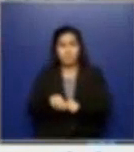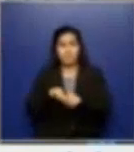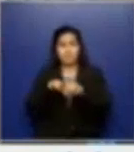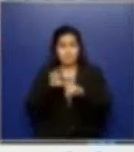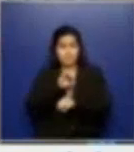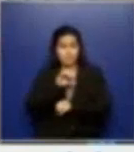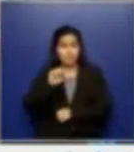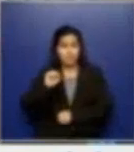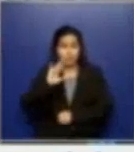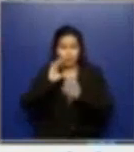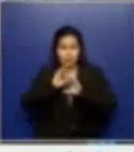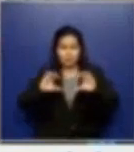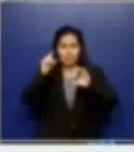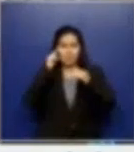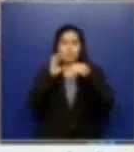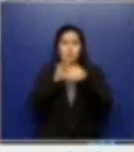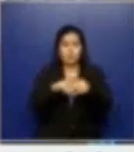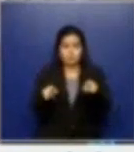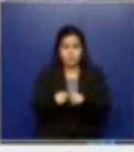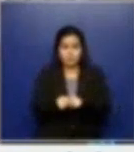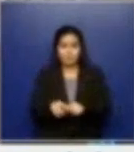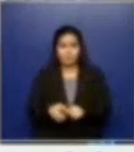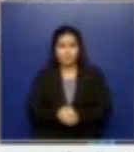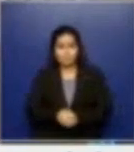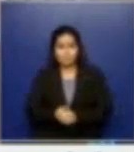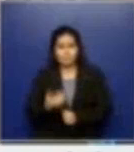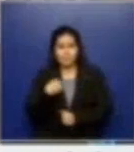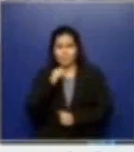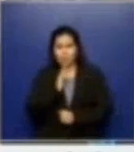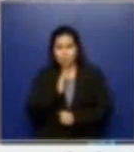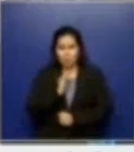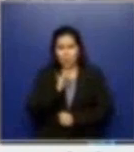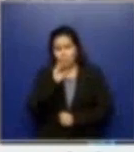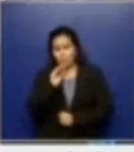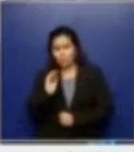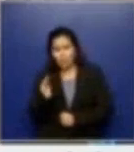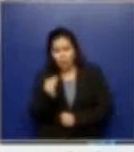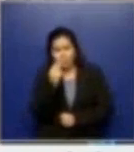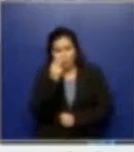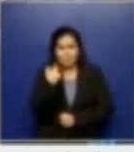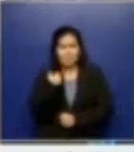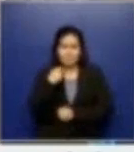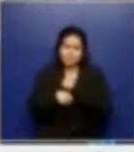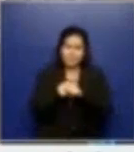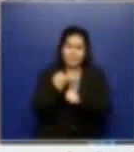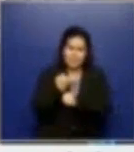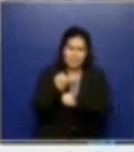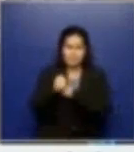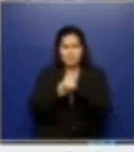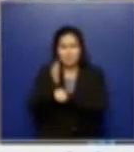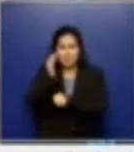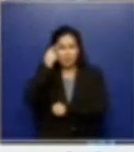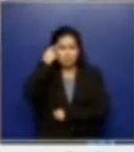ฐบาลก็เป็นห่วงเรื่องนี้พูดตรงกันบางคนไม่กล้าพูดตรงก็คงก็พูดอ้อมนั่นก็คือปีนี้แย่ปีหน้าก็ยังมอง